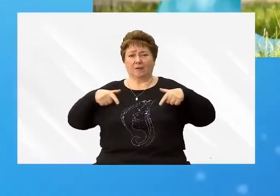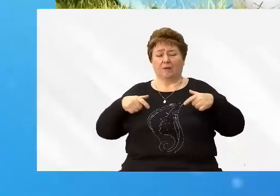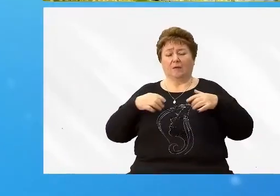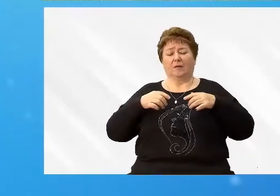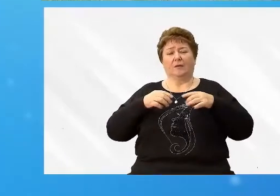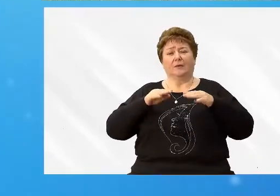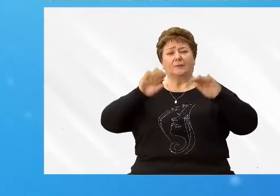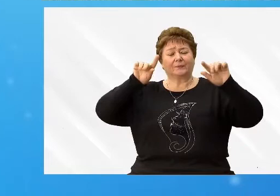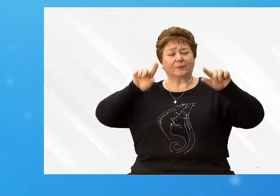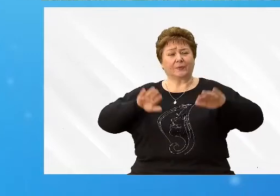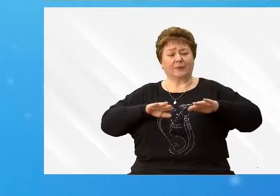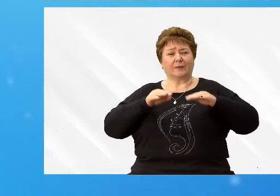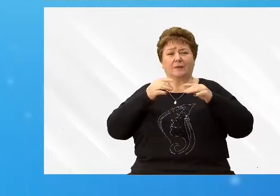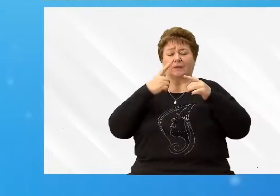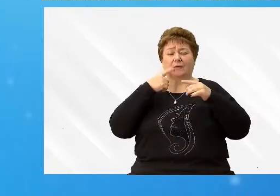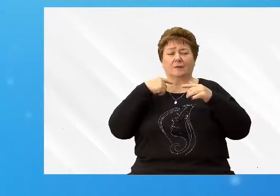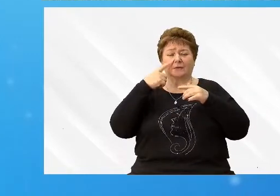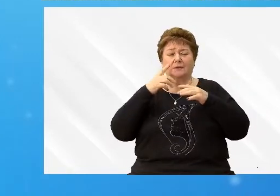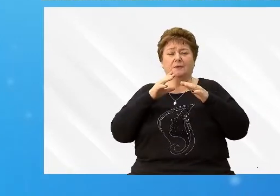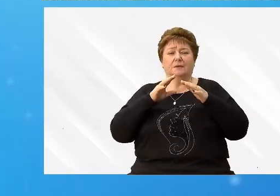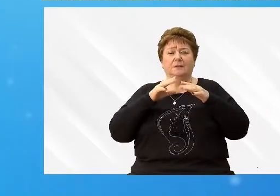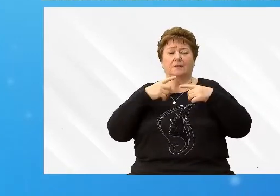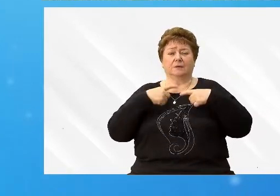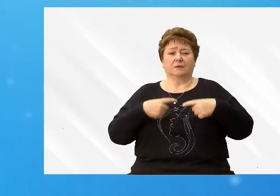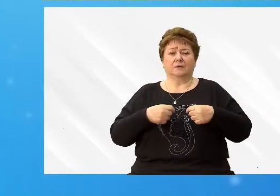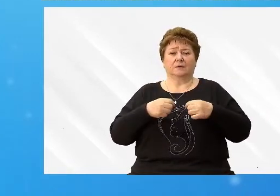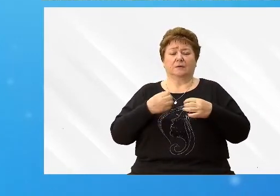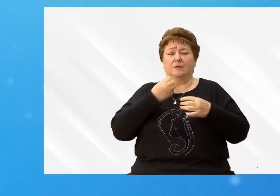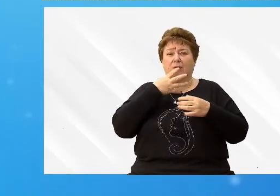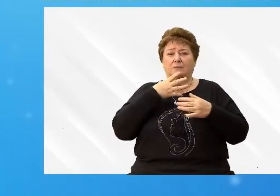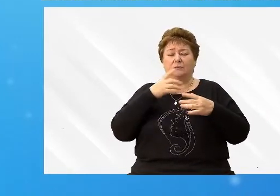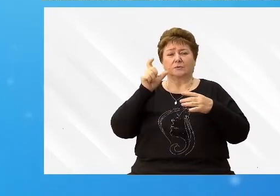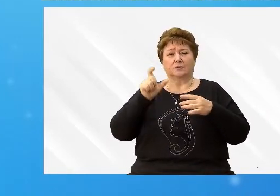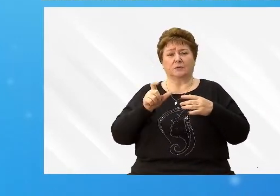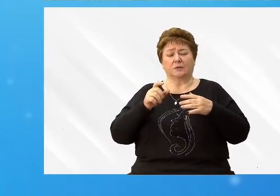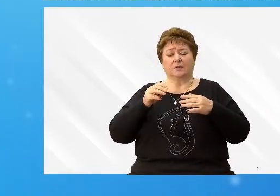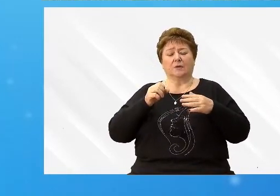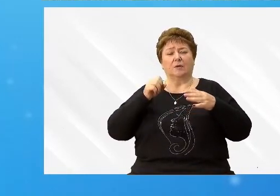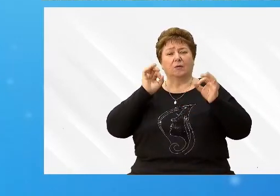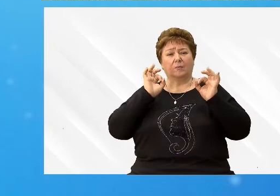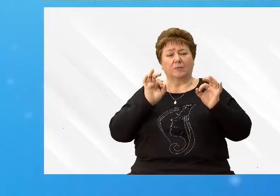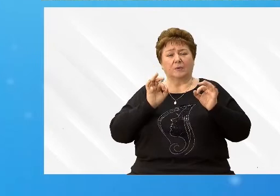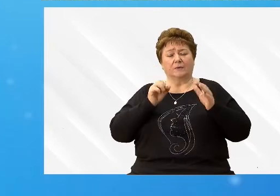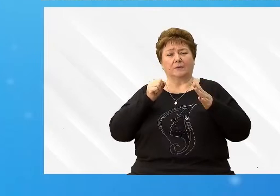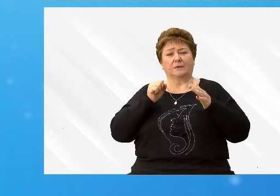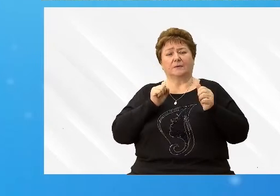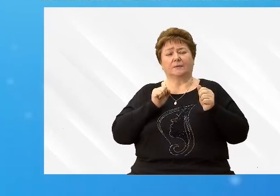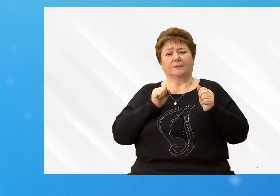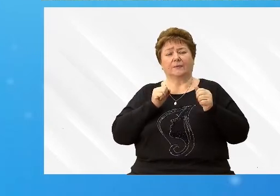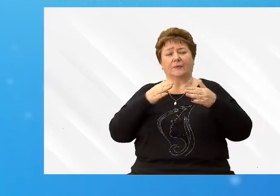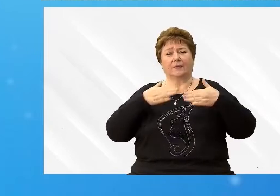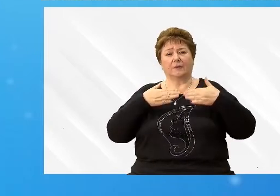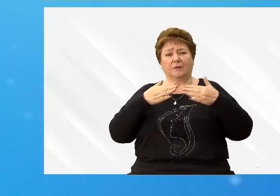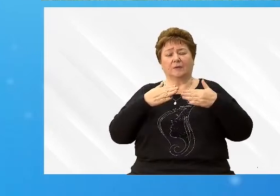легких наиболее благоприятно для человека ритмичное дыхание